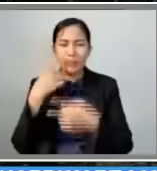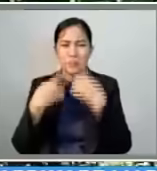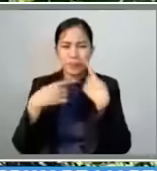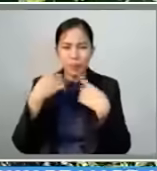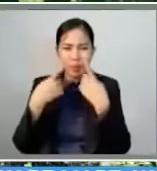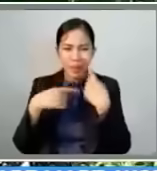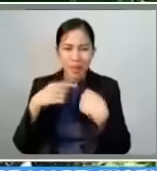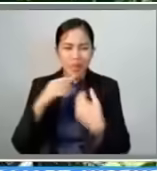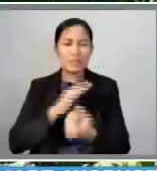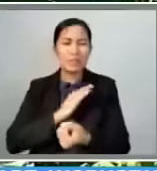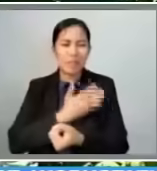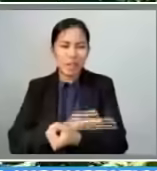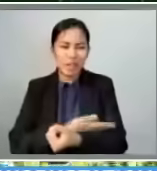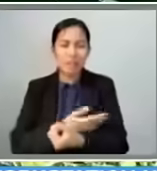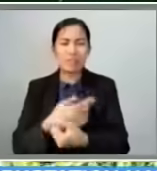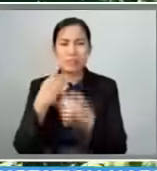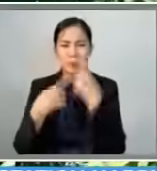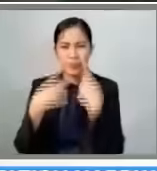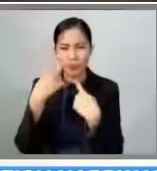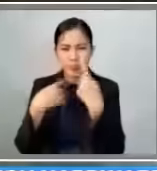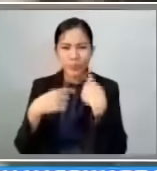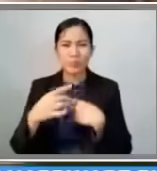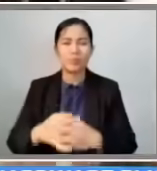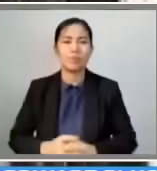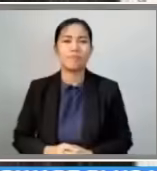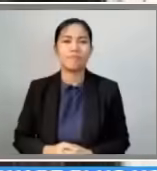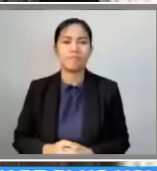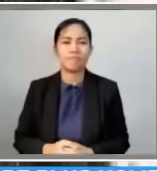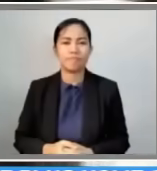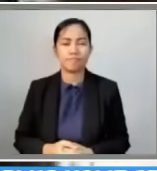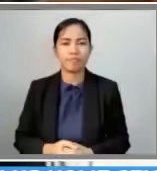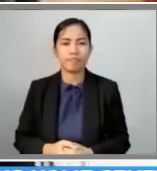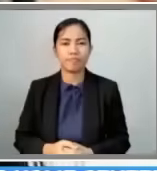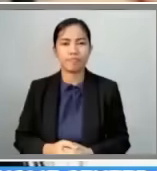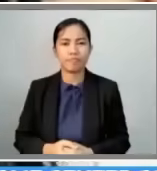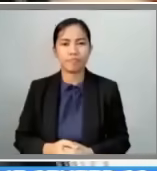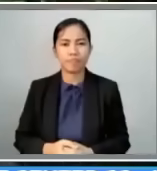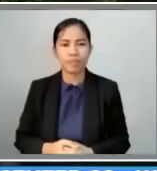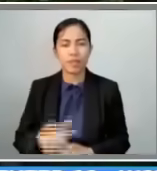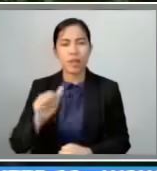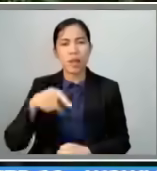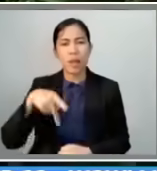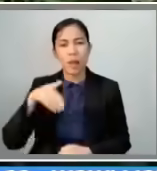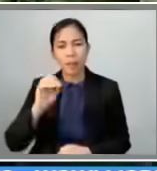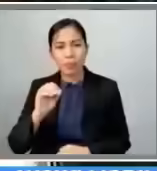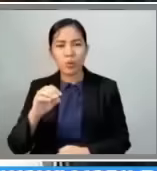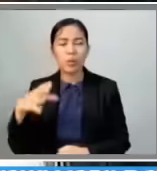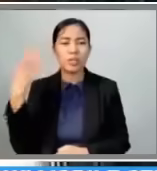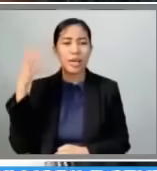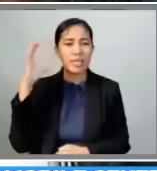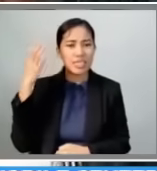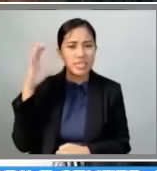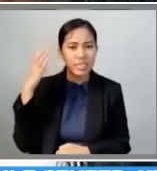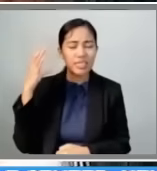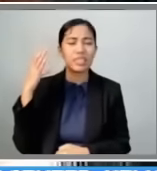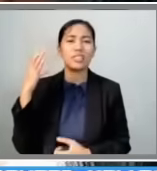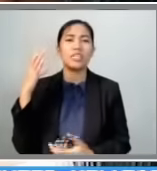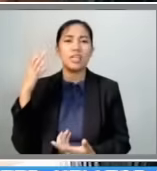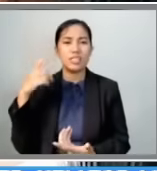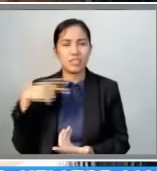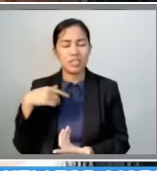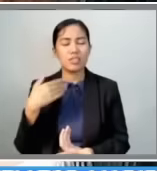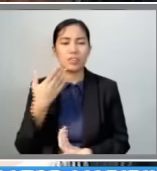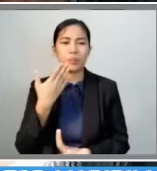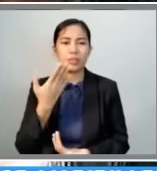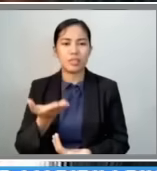yan! Sinawimpala dyan ang asawa, apo at pinsan ni Mary Jo. Isang impact. Na-trauma ako. May